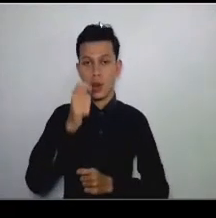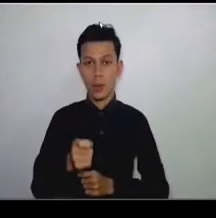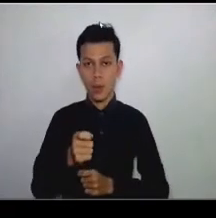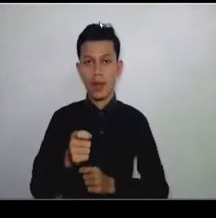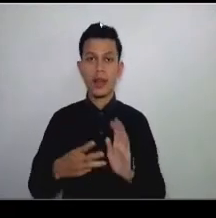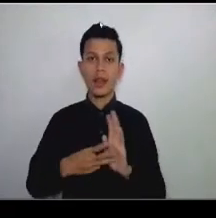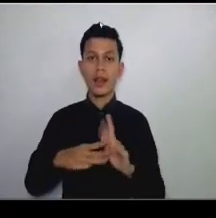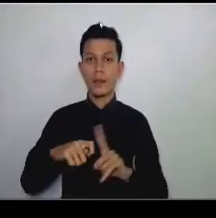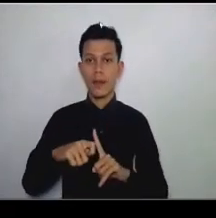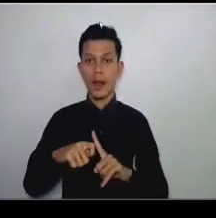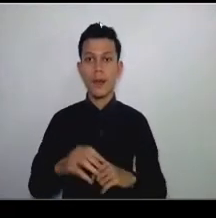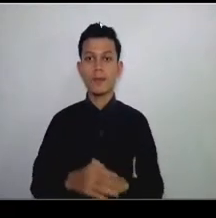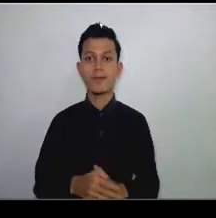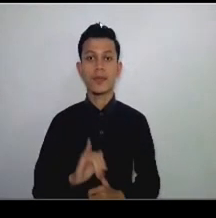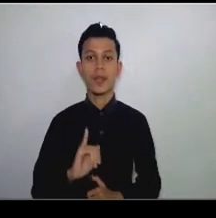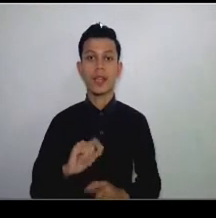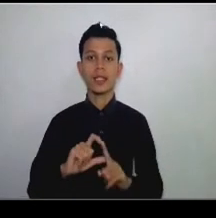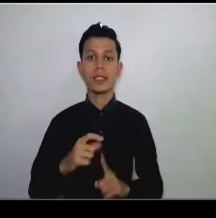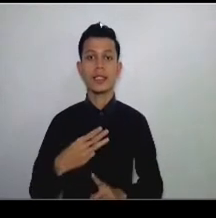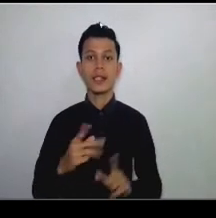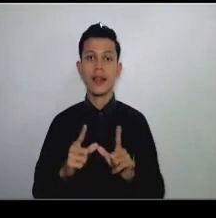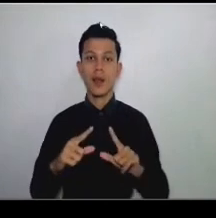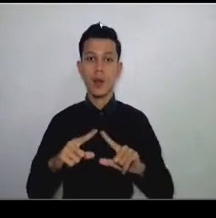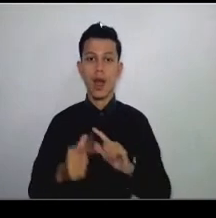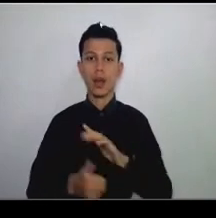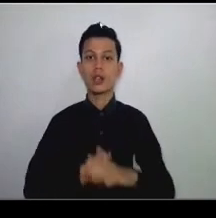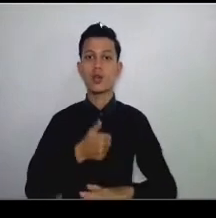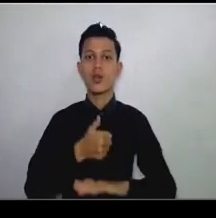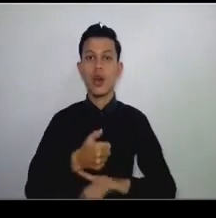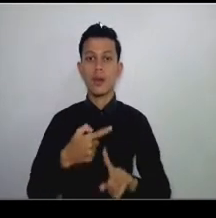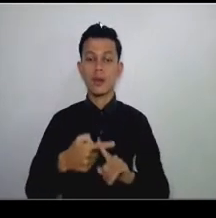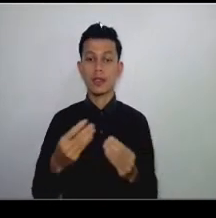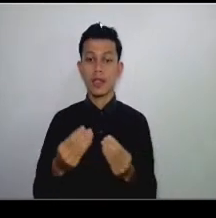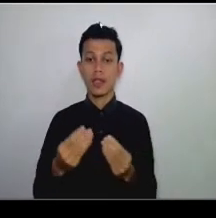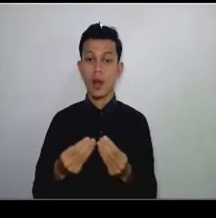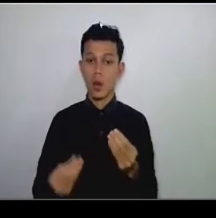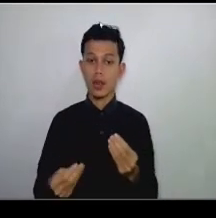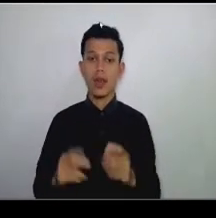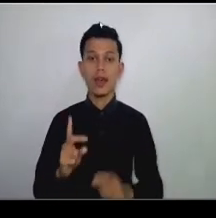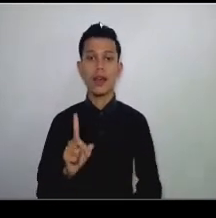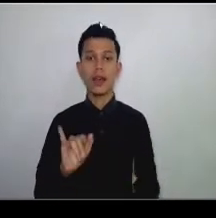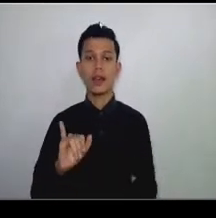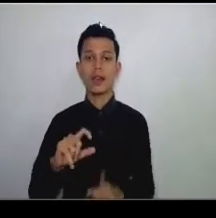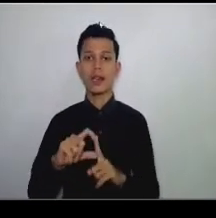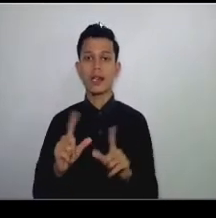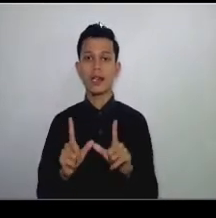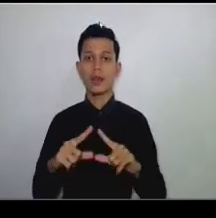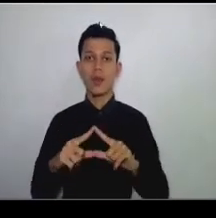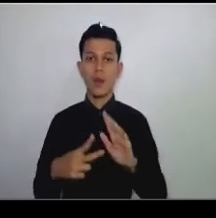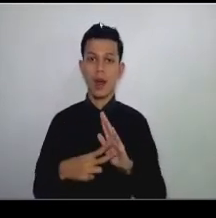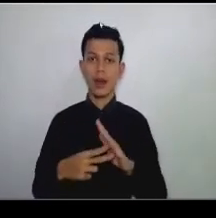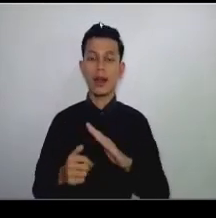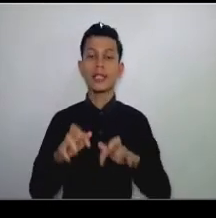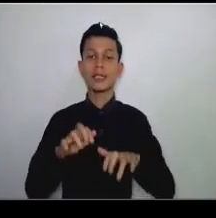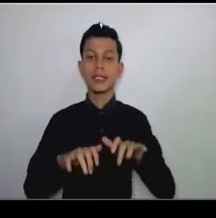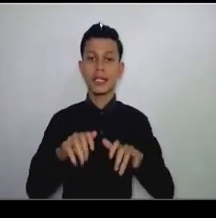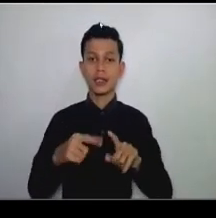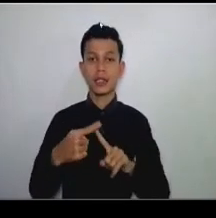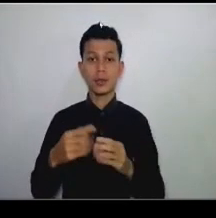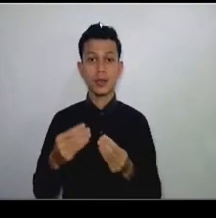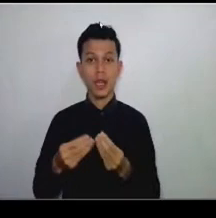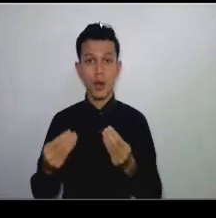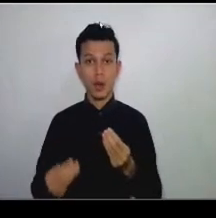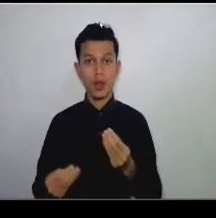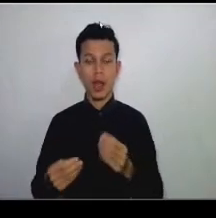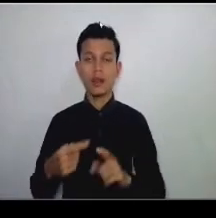konstitusi yaitu Dewa palguna sebagai ketua merangkap anggota Ridwan Mansur sebagai sekretaris merangkap anggota